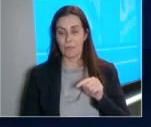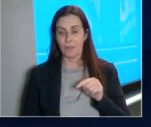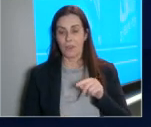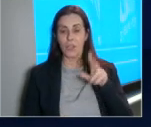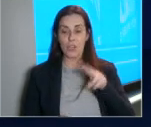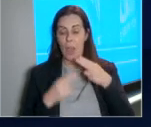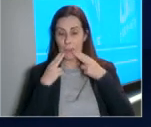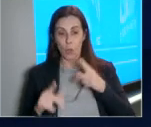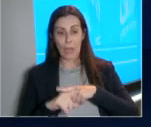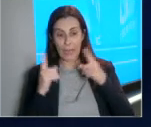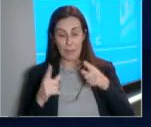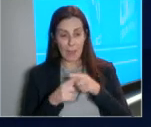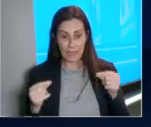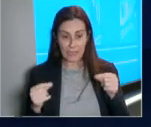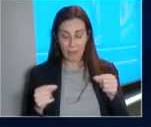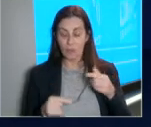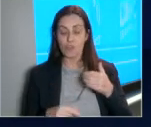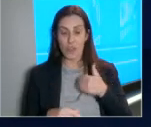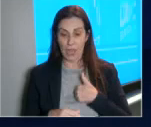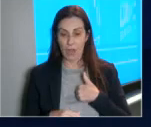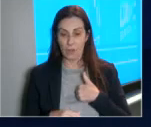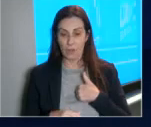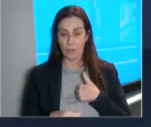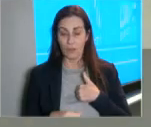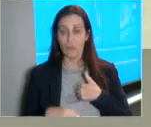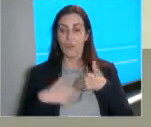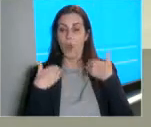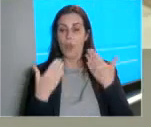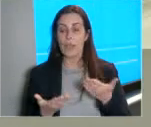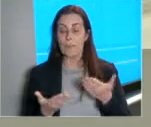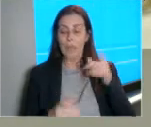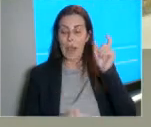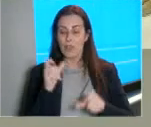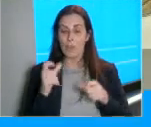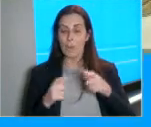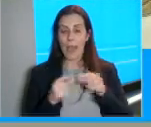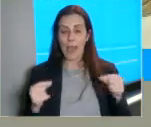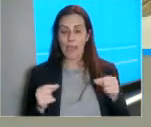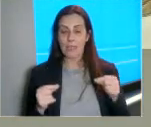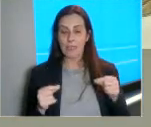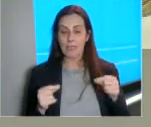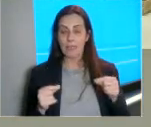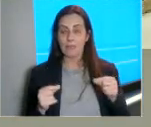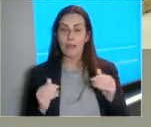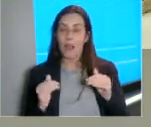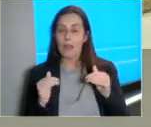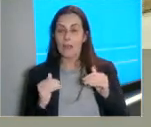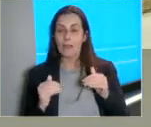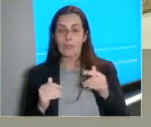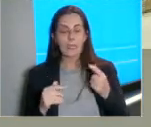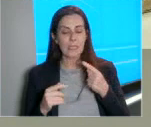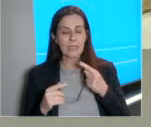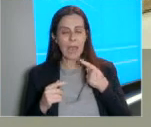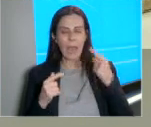של יש פתרונות אחרים בעזה, בזה שאנחנו נותנים לאנשים בעזה רמה סבירה של שיח